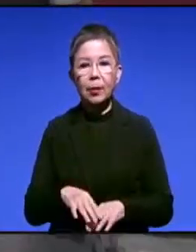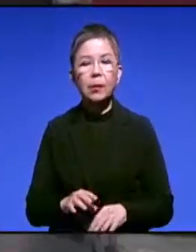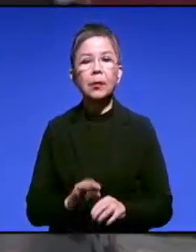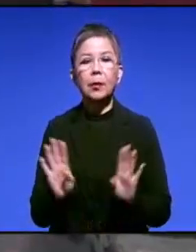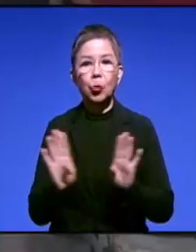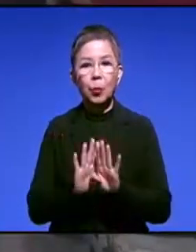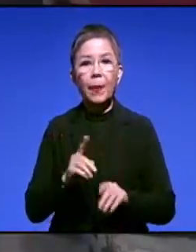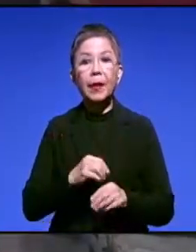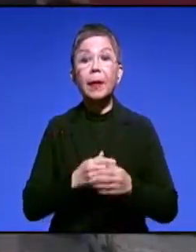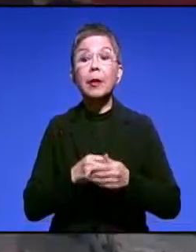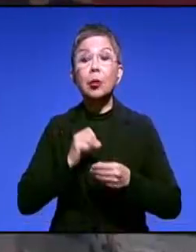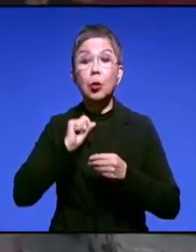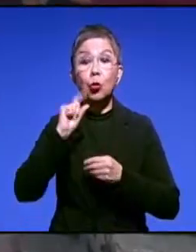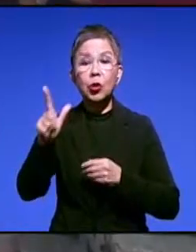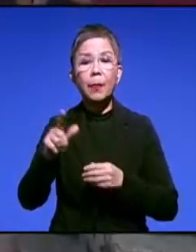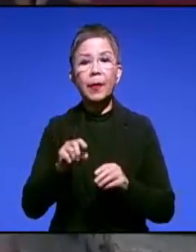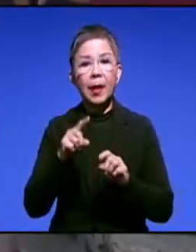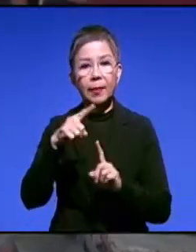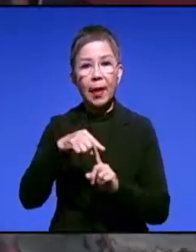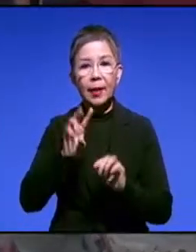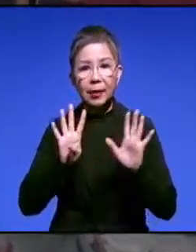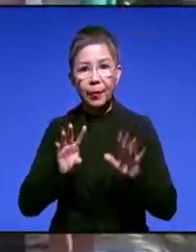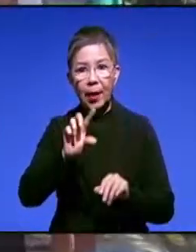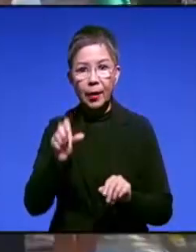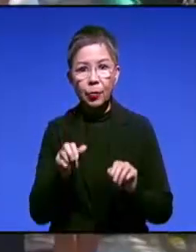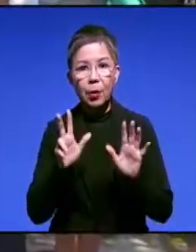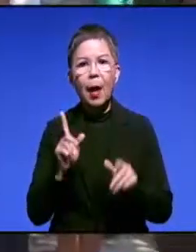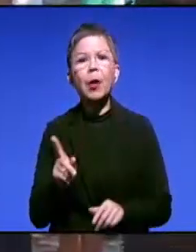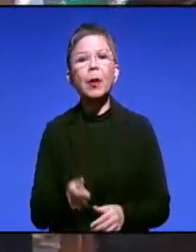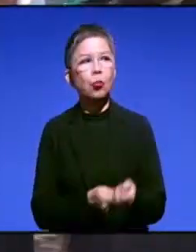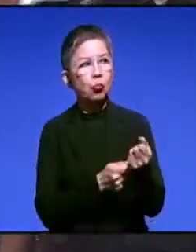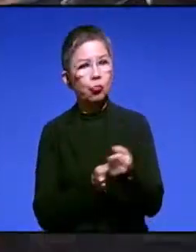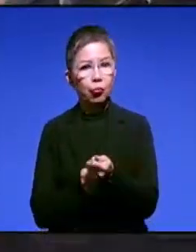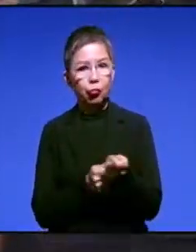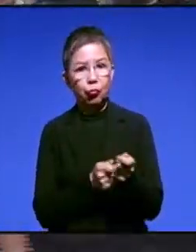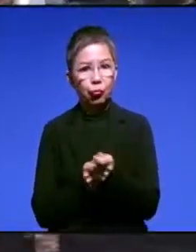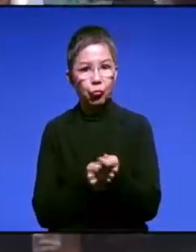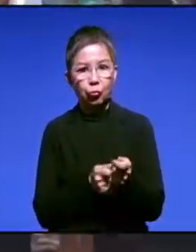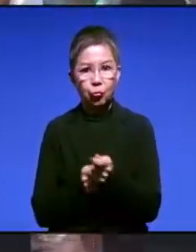diperpanjang hingga tanggal 9 Agustus dan langsung dilakukan disinfeksi oleh petugas.